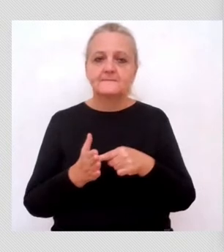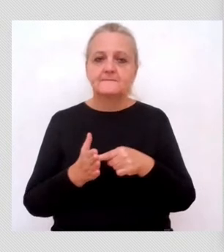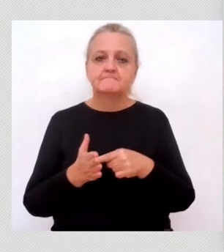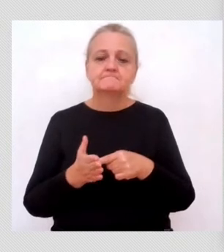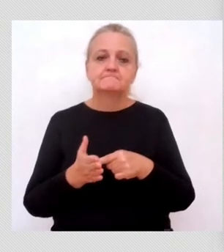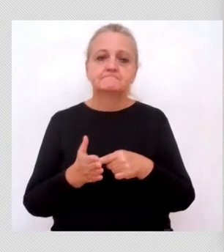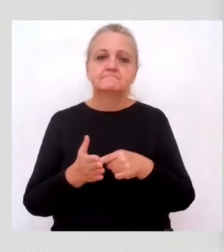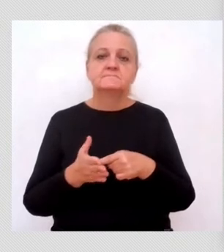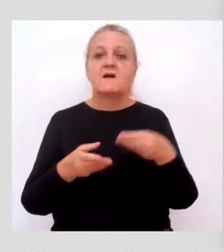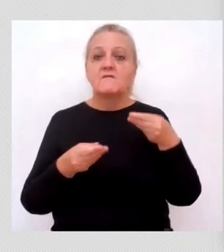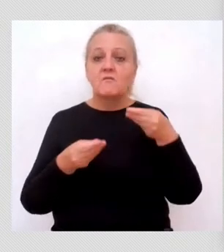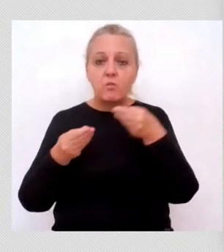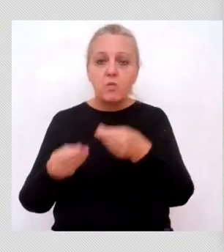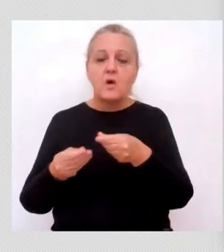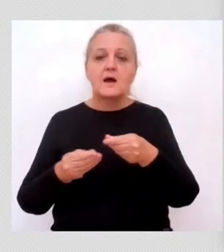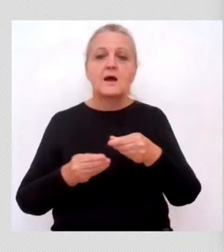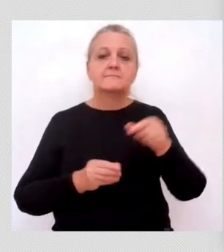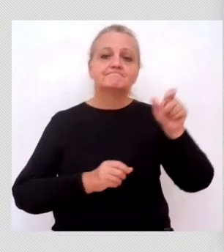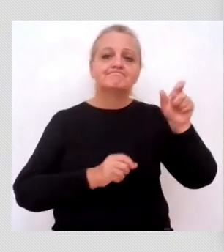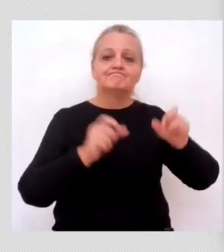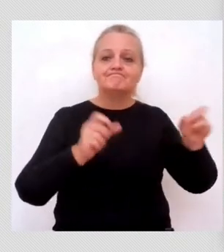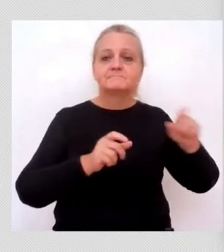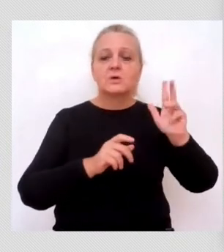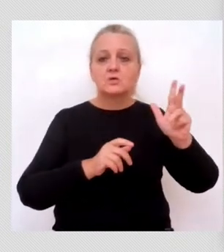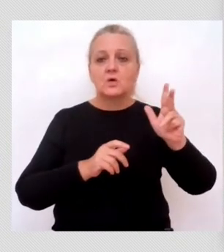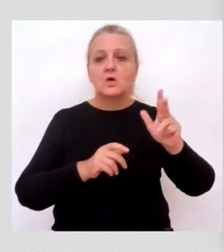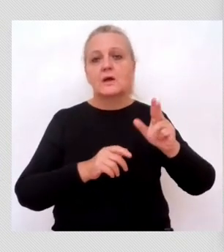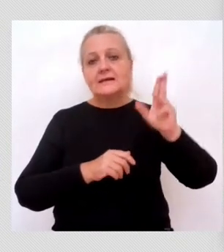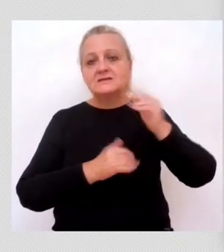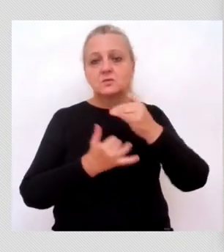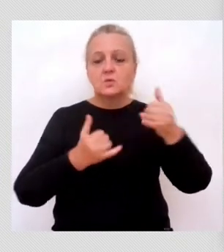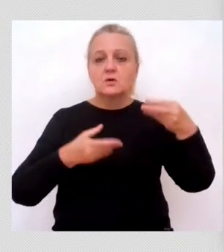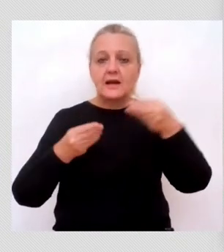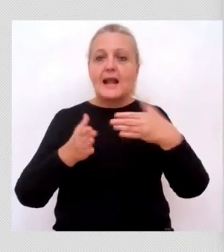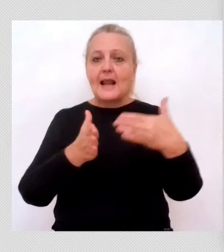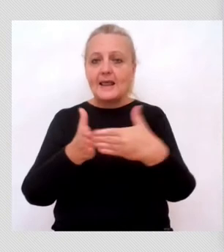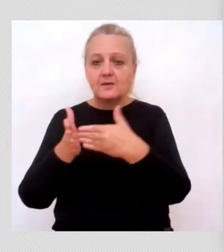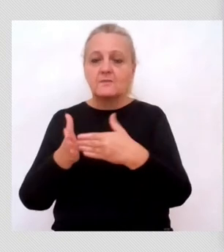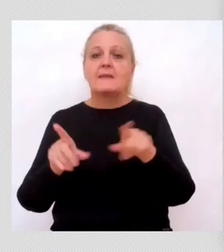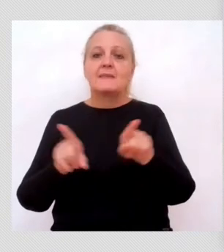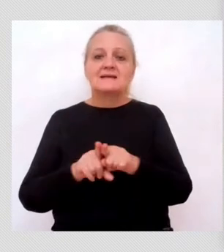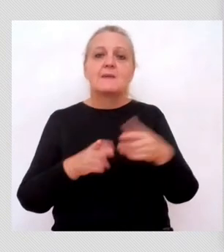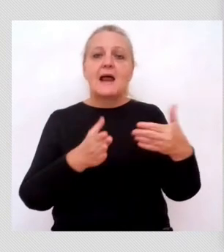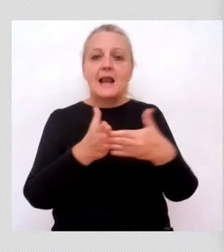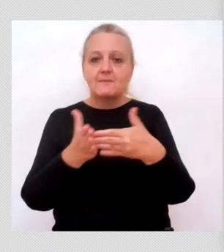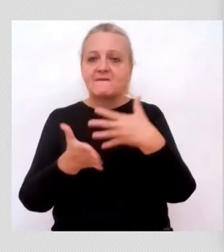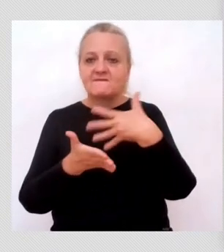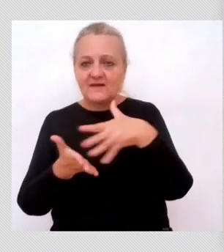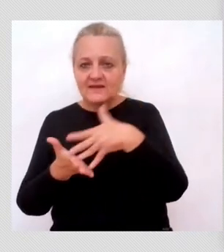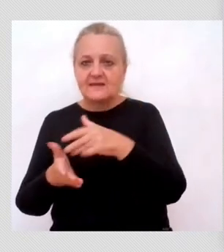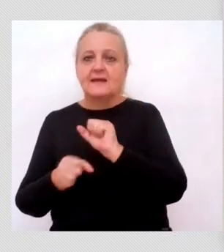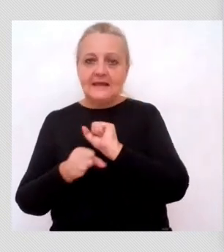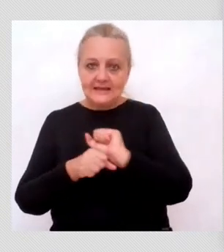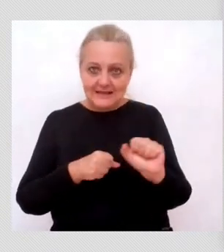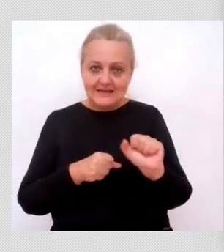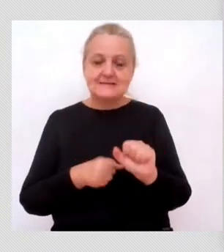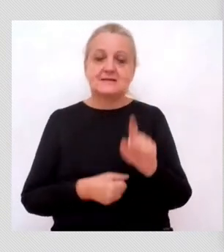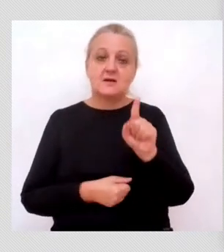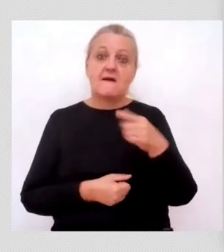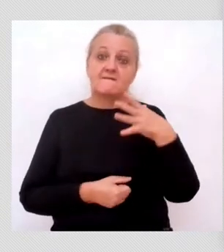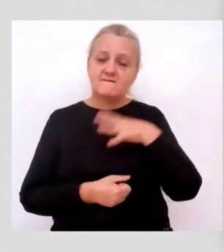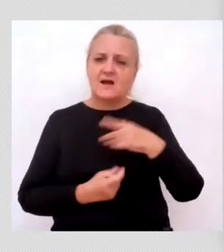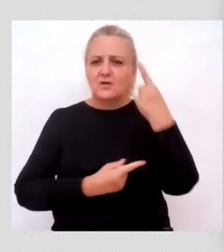chociażby wpłat podmiotów wpłacających, limitów tych wpłat, później limitów wydatków. Nad którymi warto by się